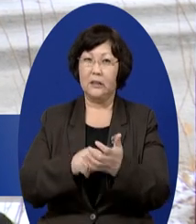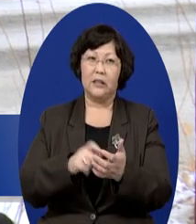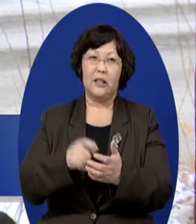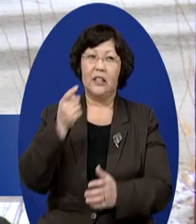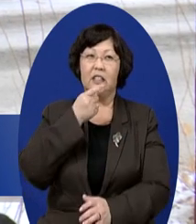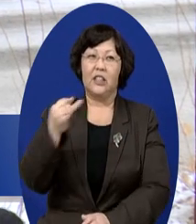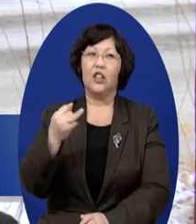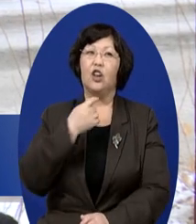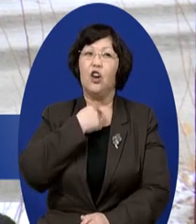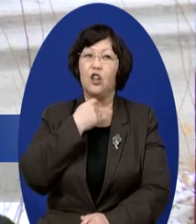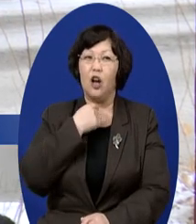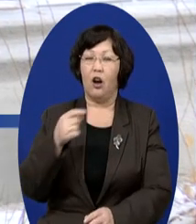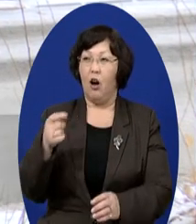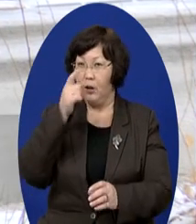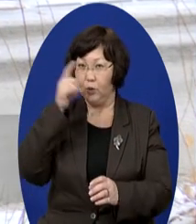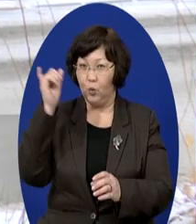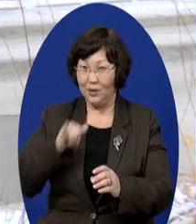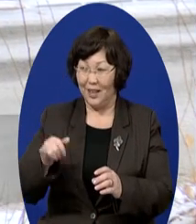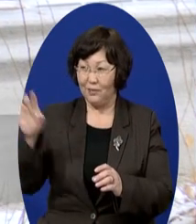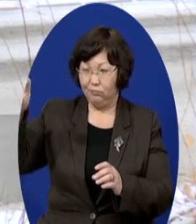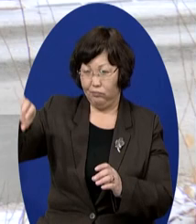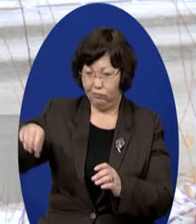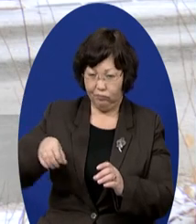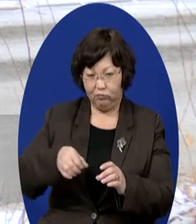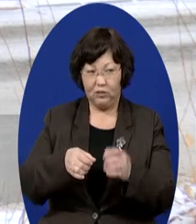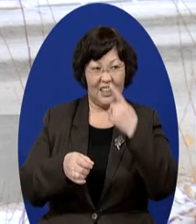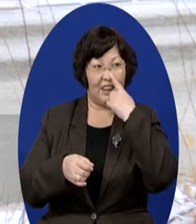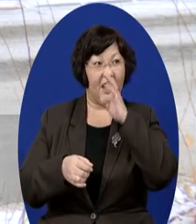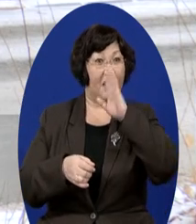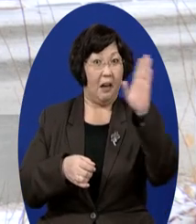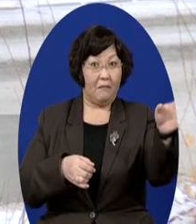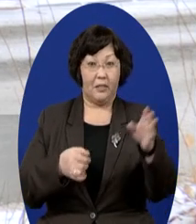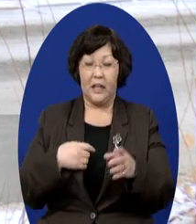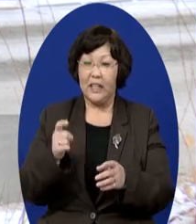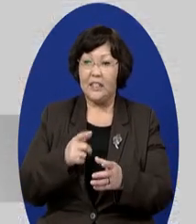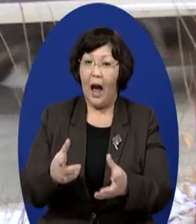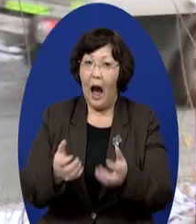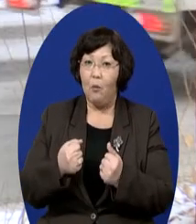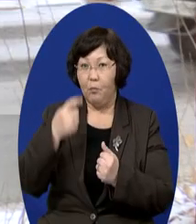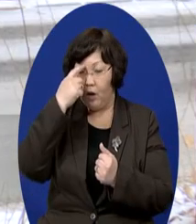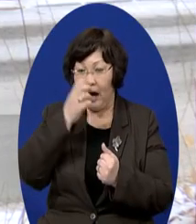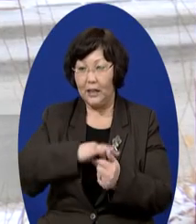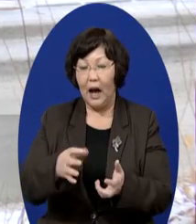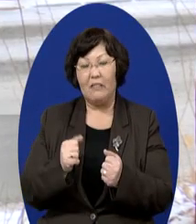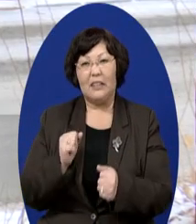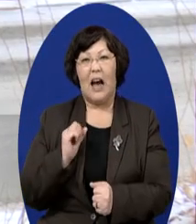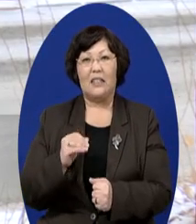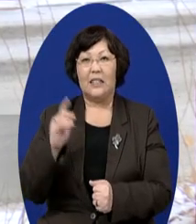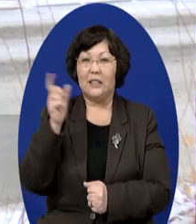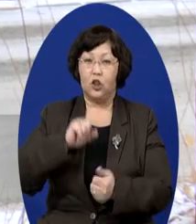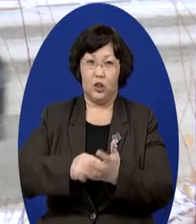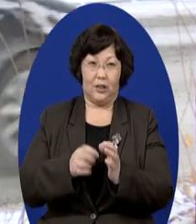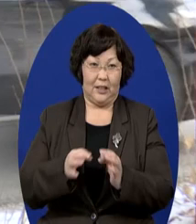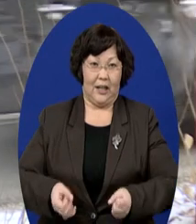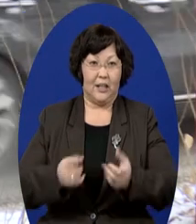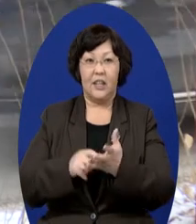орж ирээд түүнээс хийг нь ашиглах явдал юм л доо. Урдчлаад бид одоо төдий өдий явна гэдэг нь тодорхой тоолсон байх хэвээр. Батлагдж байгаа тэр техник эдийн